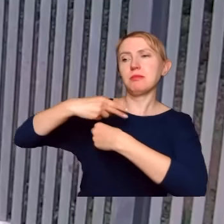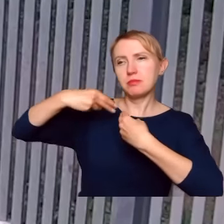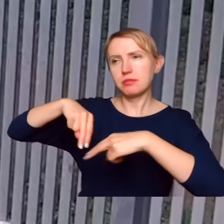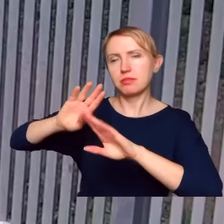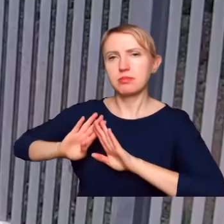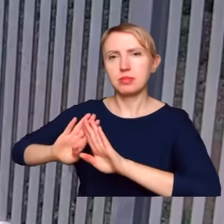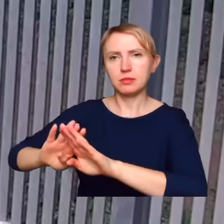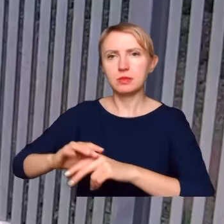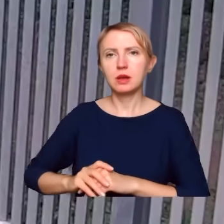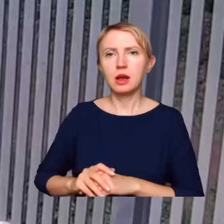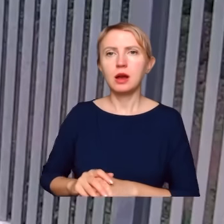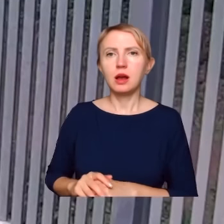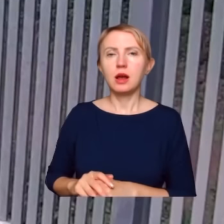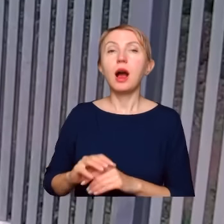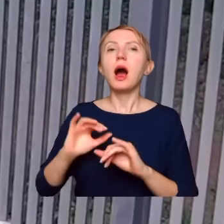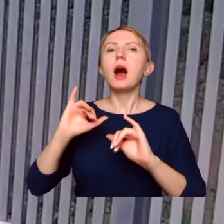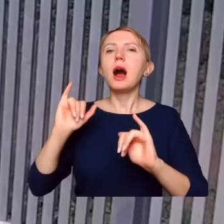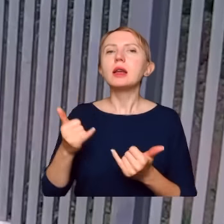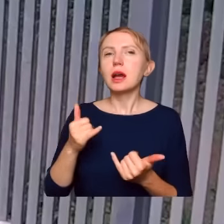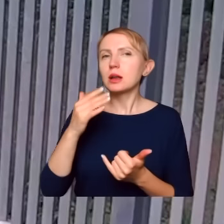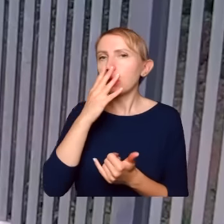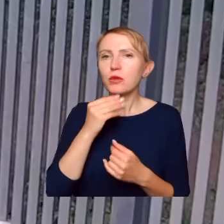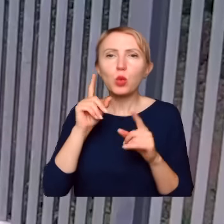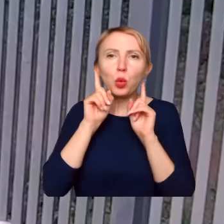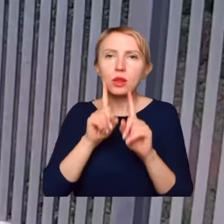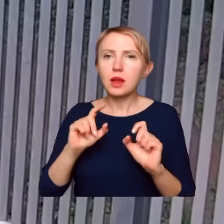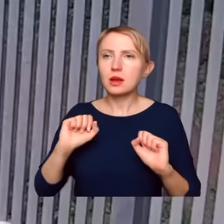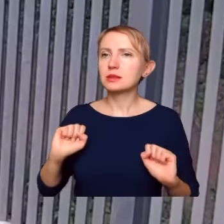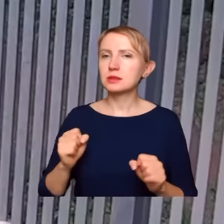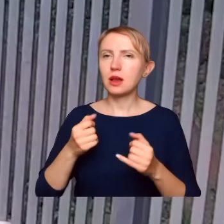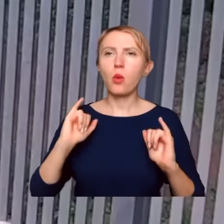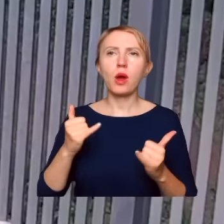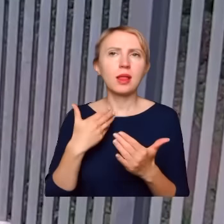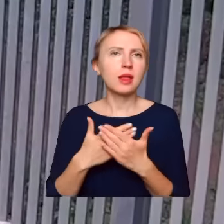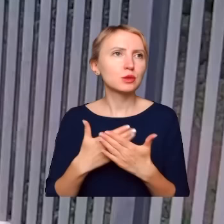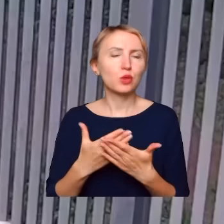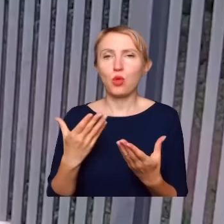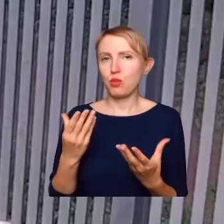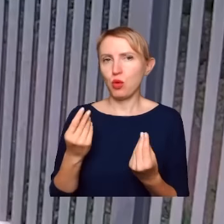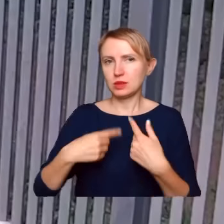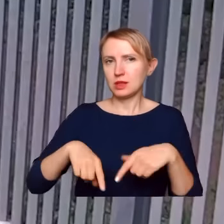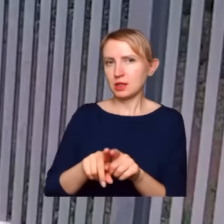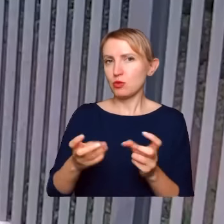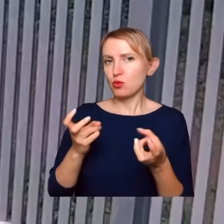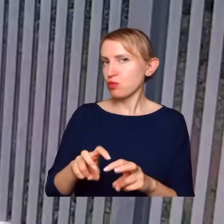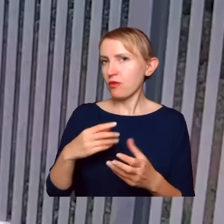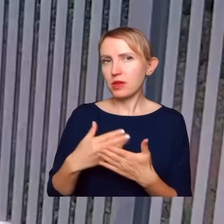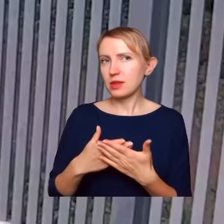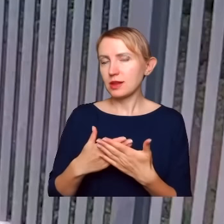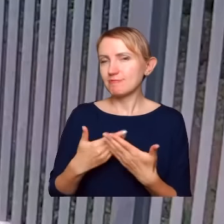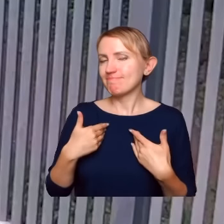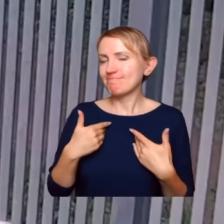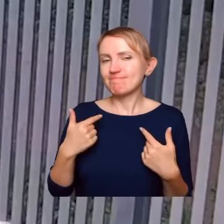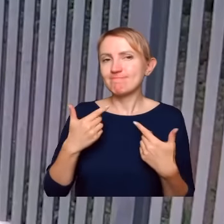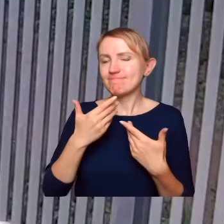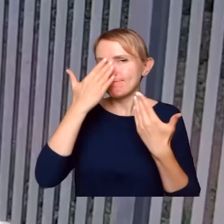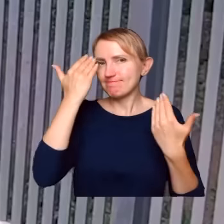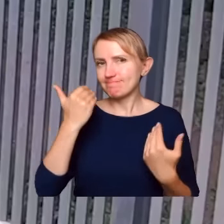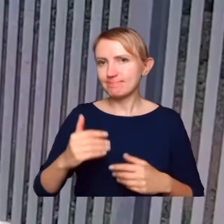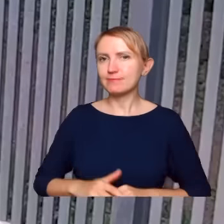to funkcjonować, jak to w rzeczywistości funkcjonuje i dlaczego i po co ten zespół jest powołany, nie mam tutaj, proszę mi wierzyć, po raz